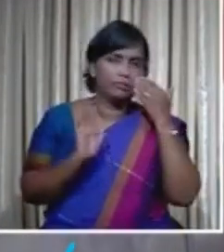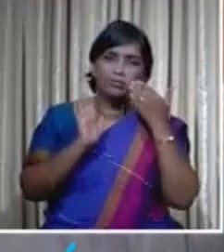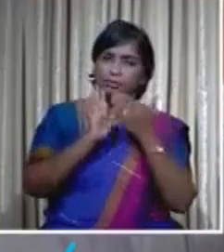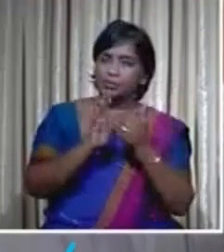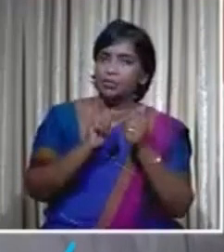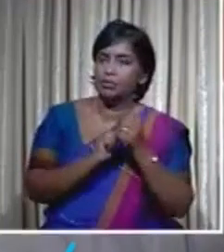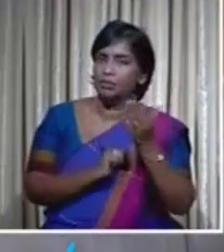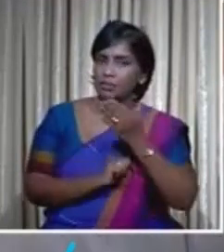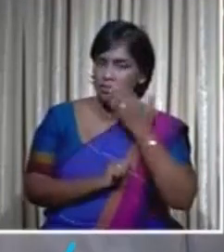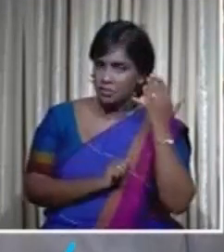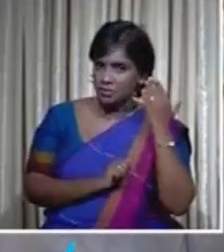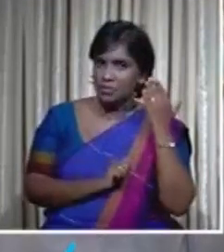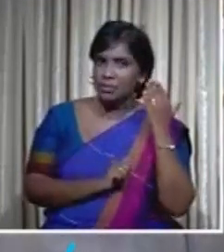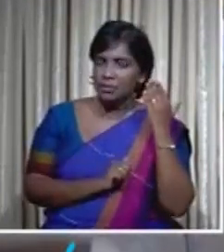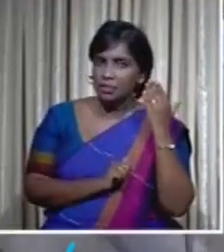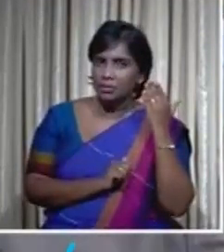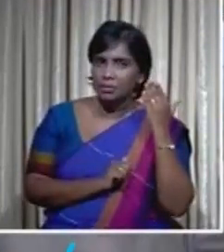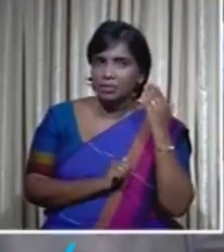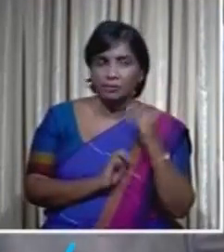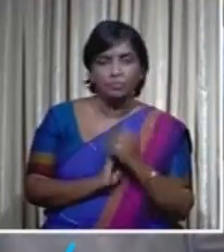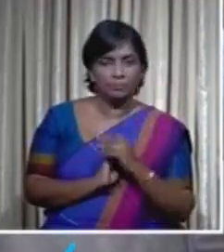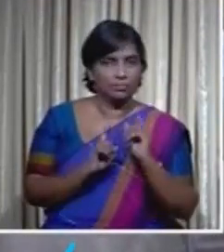நீங்கள் பிரதம அமைச்சர் அவர்களும் இருக்கின்றார்,